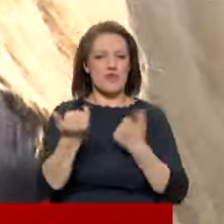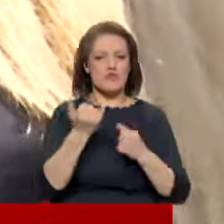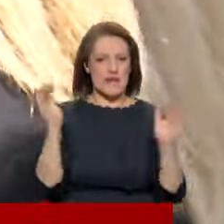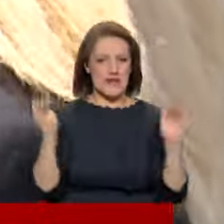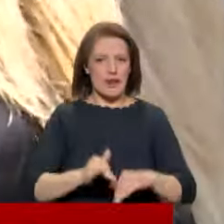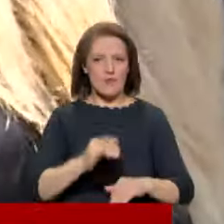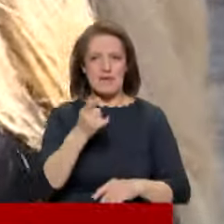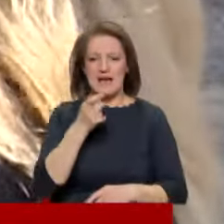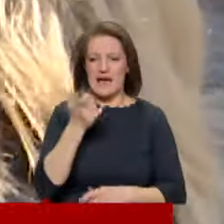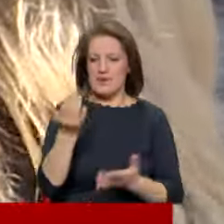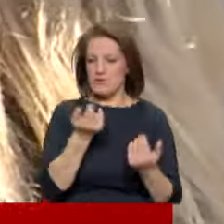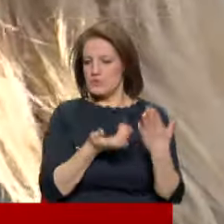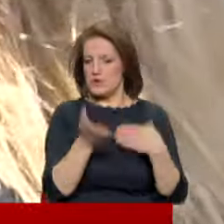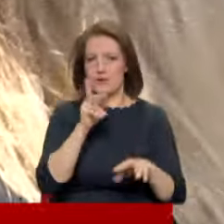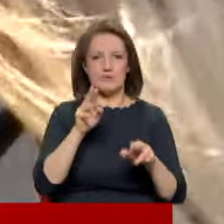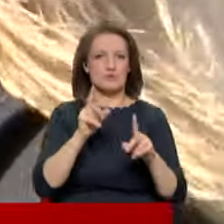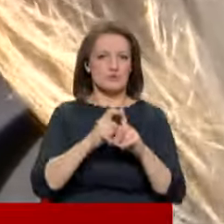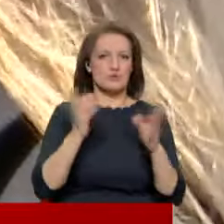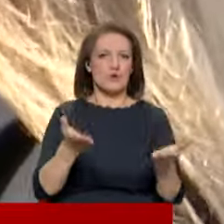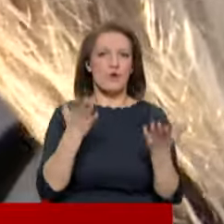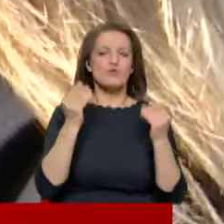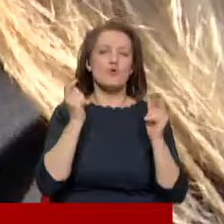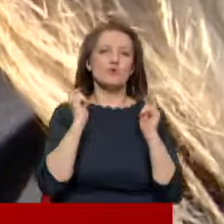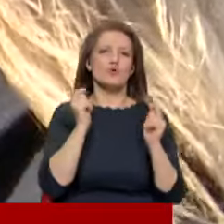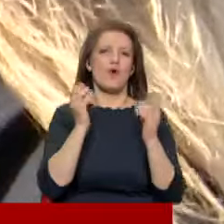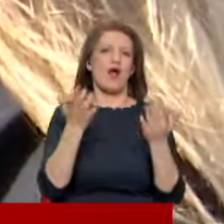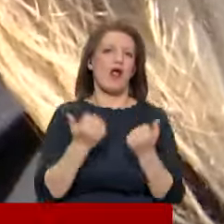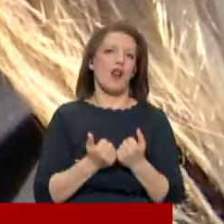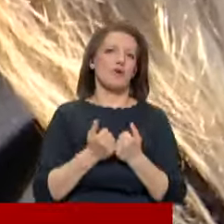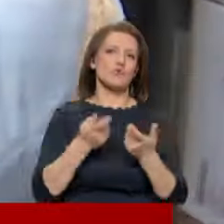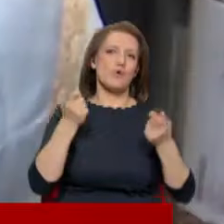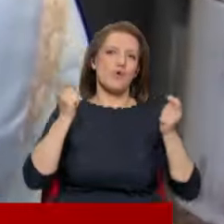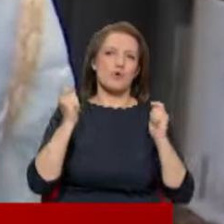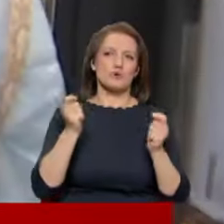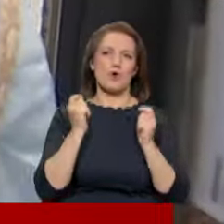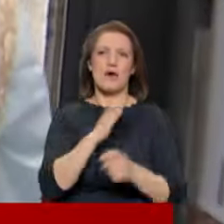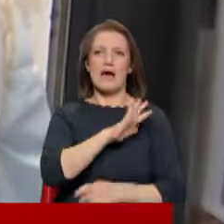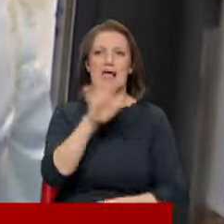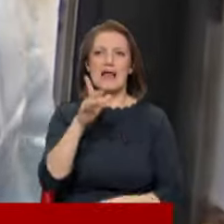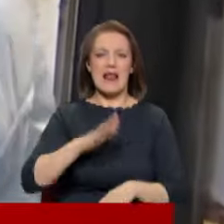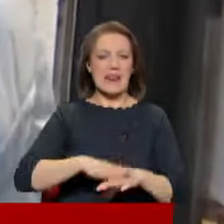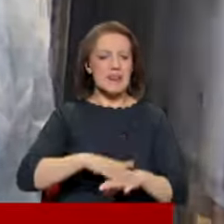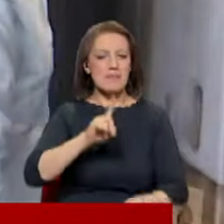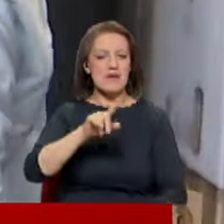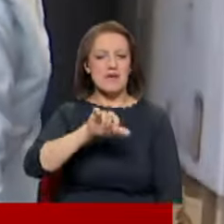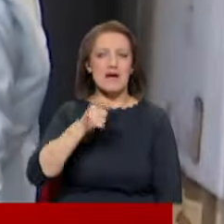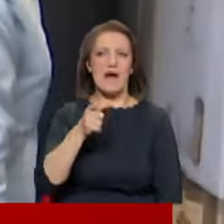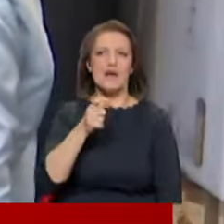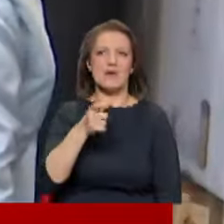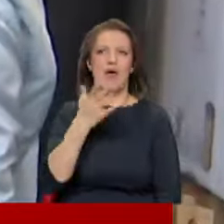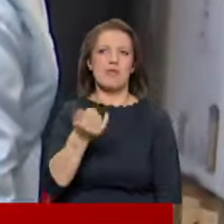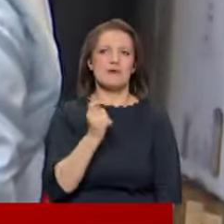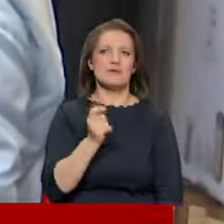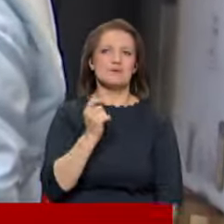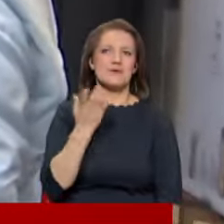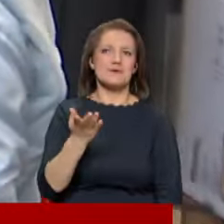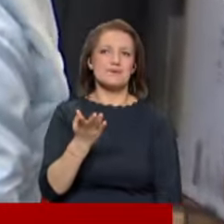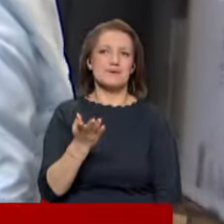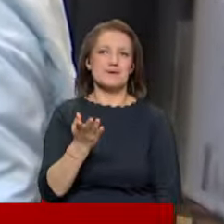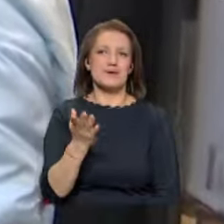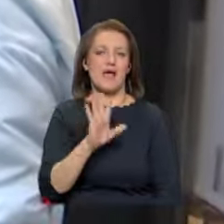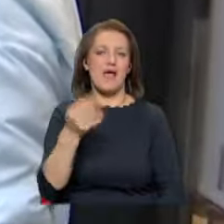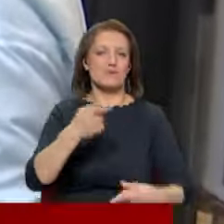alıp gidiyor gibi bir durum var, doğru mu? Abla onu da çok zor alıyor ya. Çok zor alıyor. Herkes sadece elinde bir kahveyle. Onu da almak zorundayız. O da